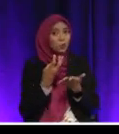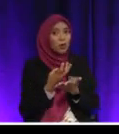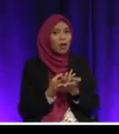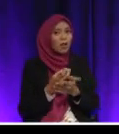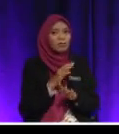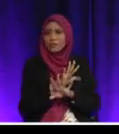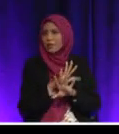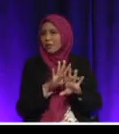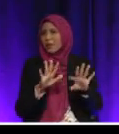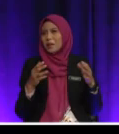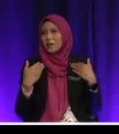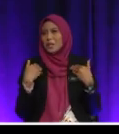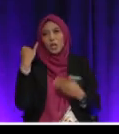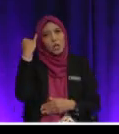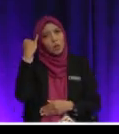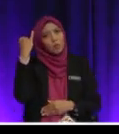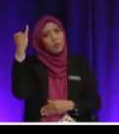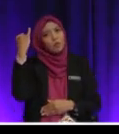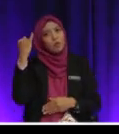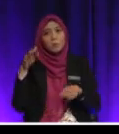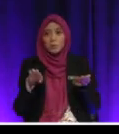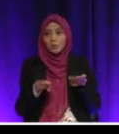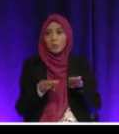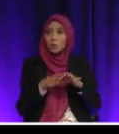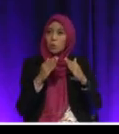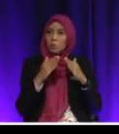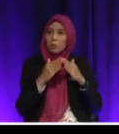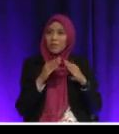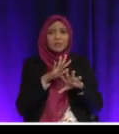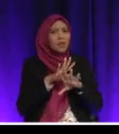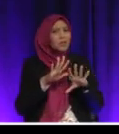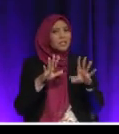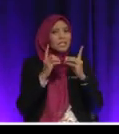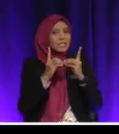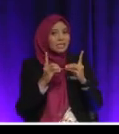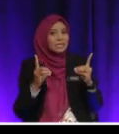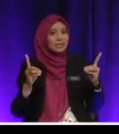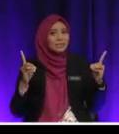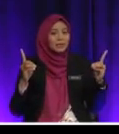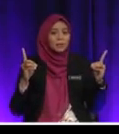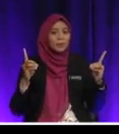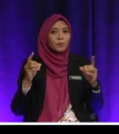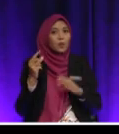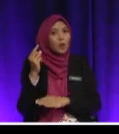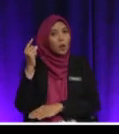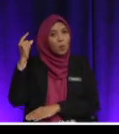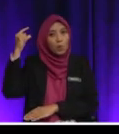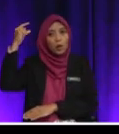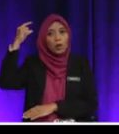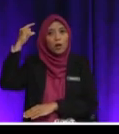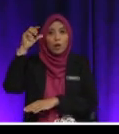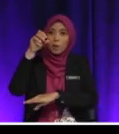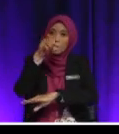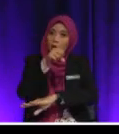ada ilmu bagaikan rumah tidak berdinding tenang bulan di malam